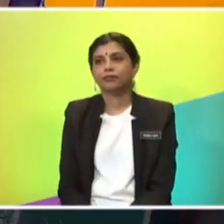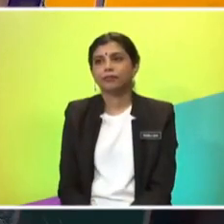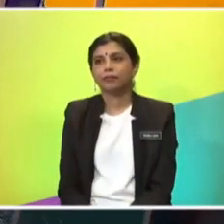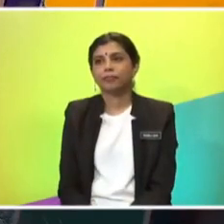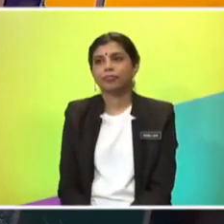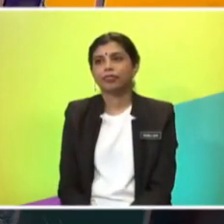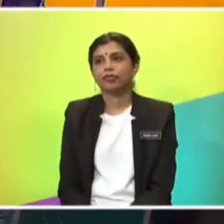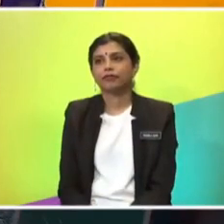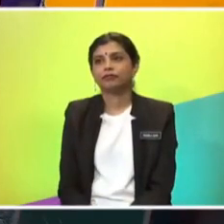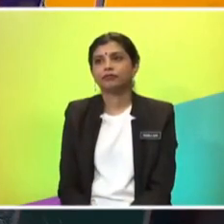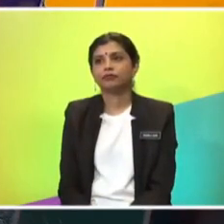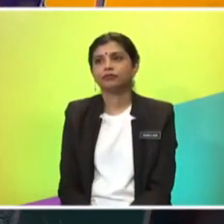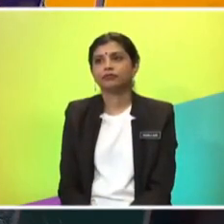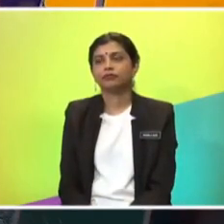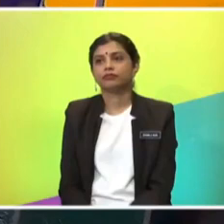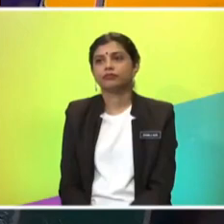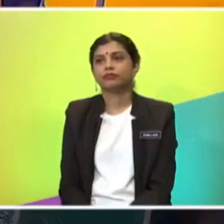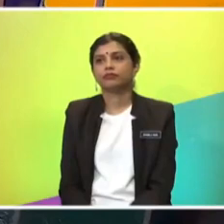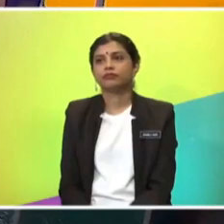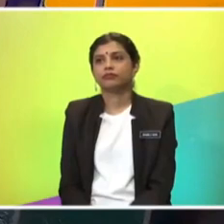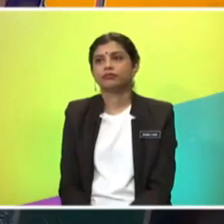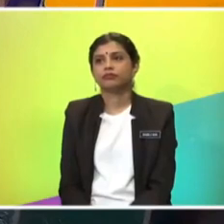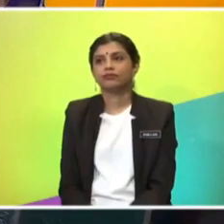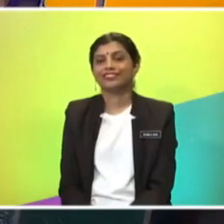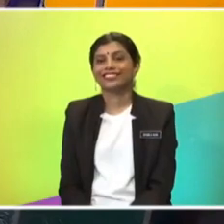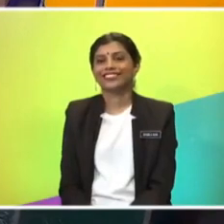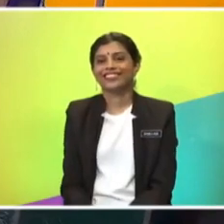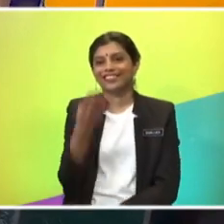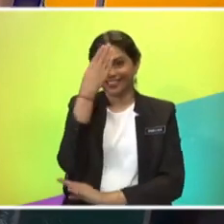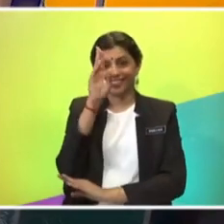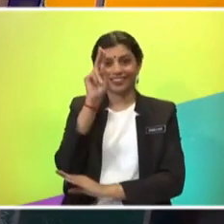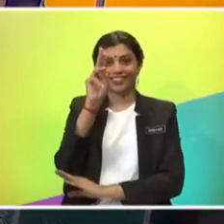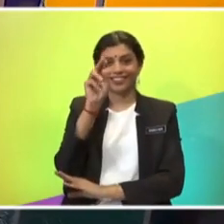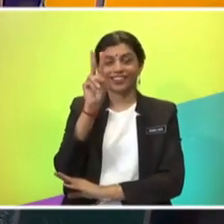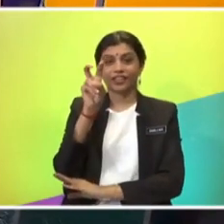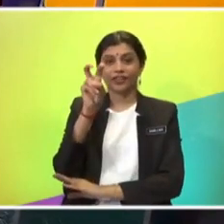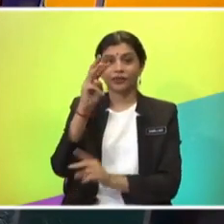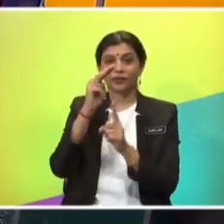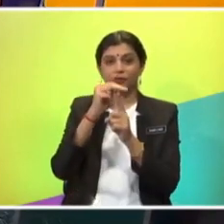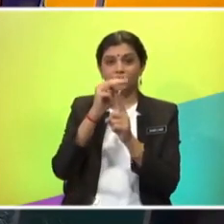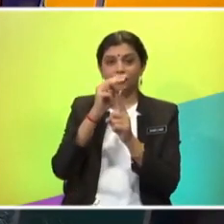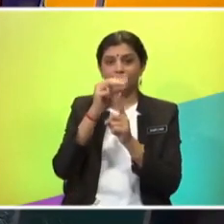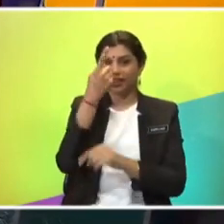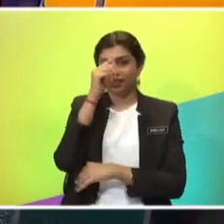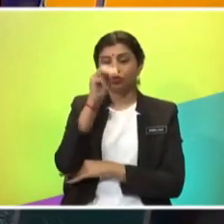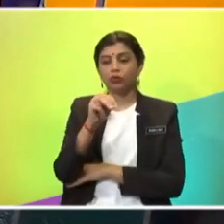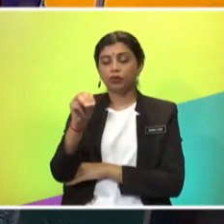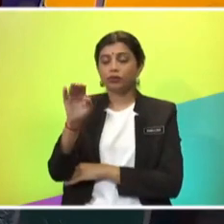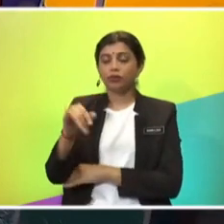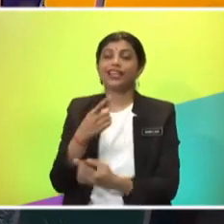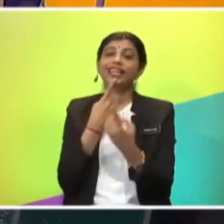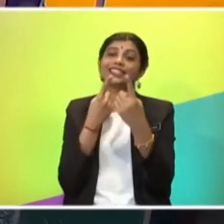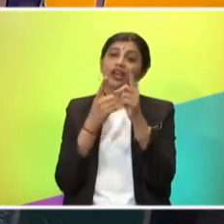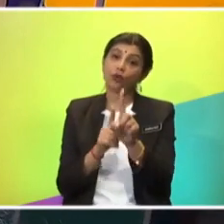Seronoklah saya cikgu. Saya pula rasa teruja. Kita bagi 20 markah tadi untuk adik kita Iman yang pertama, 20 markah untuk Louis cikgu.